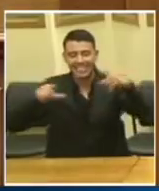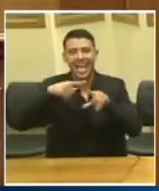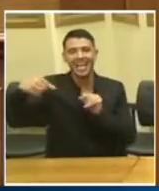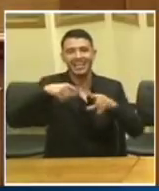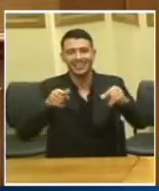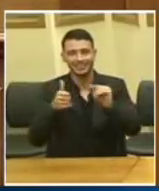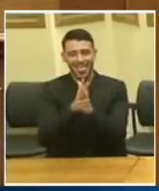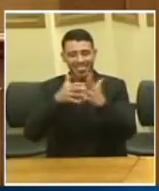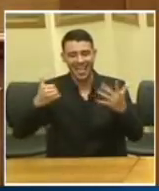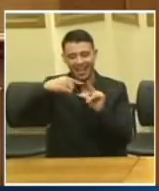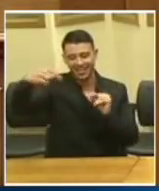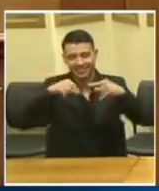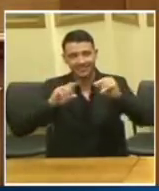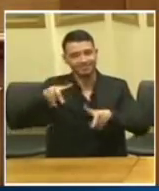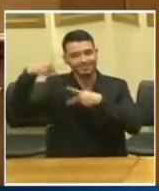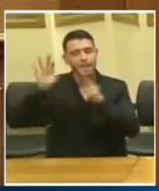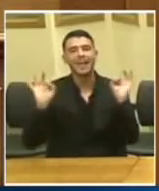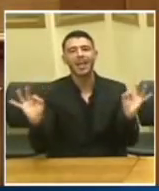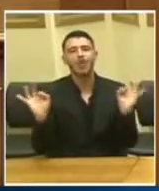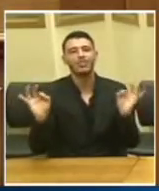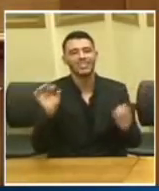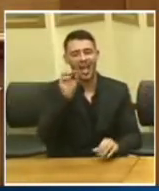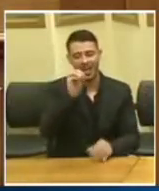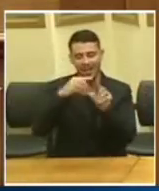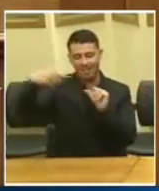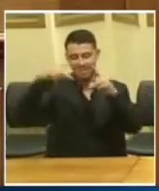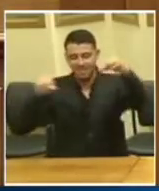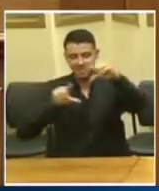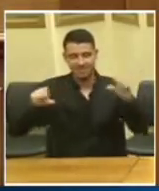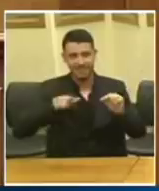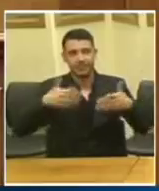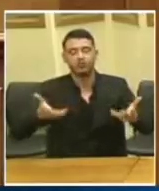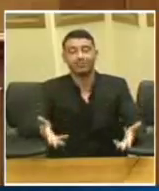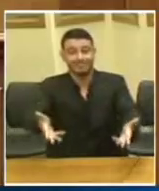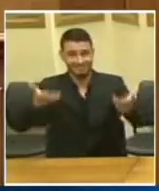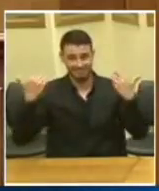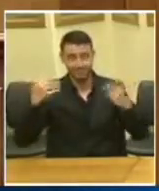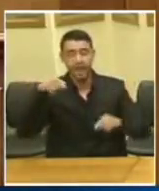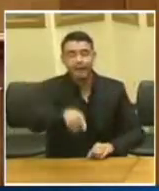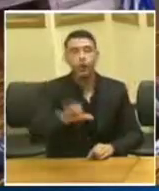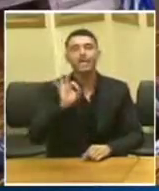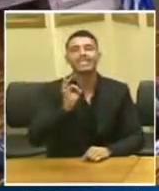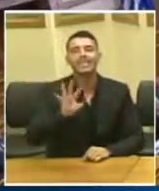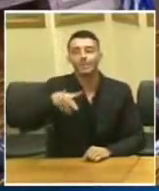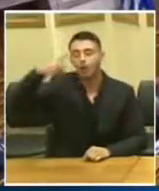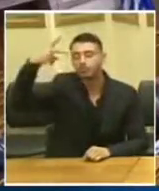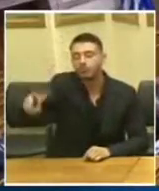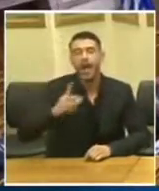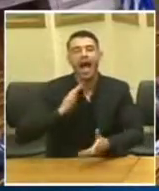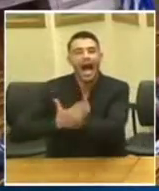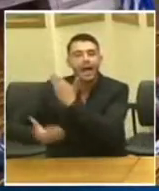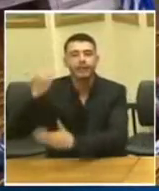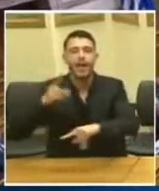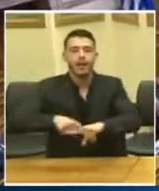το αποκαθιλώσουν, διότι αυτό το σύμβολο είναι σύμβολο της αρχαίας ελληνικής Μακεδονίας. Πότε εσείς